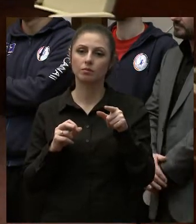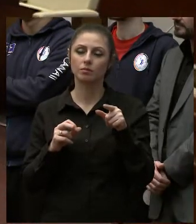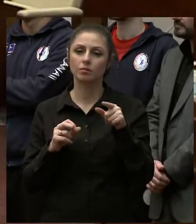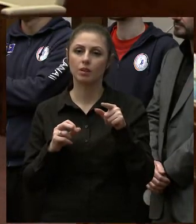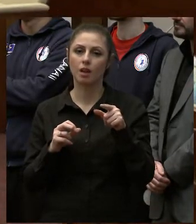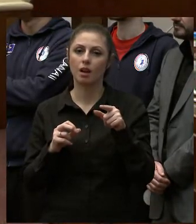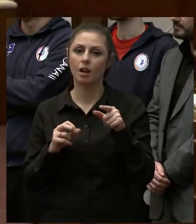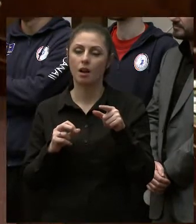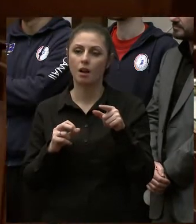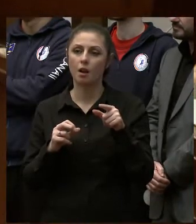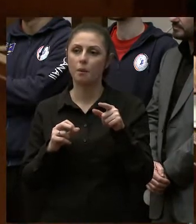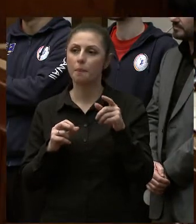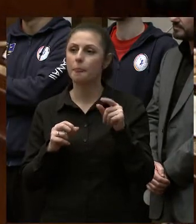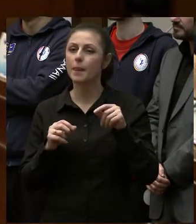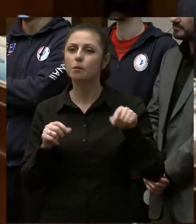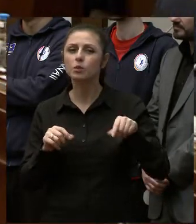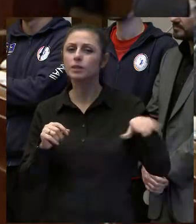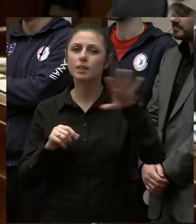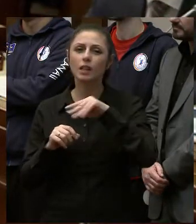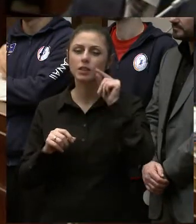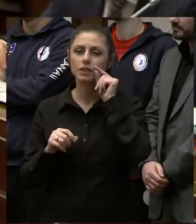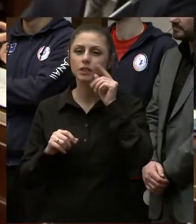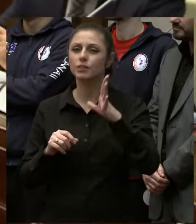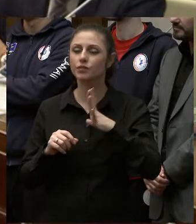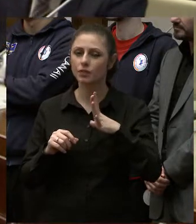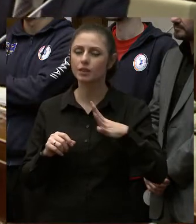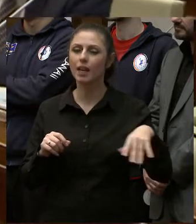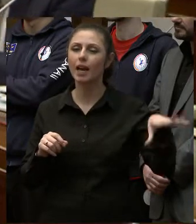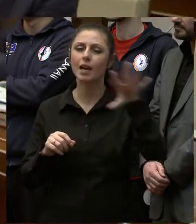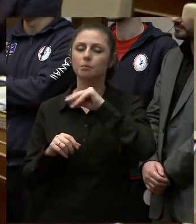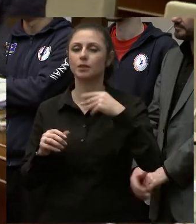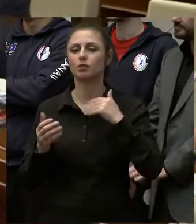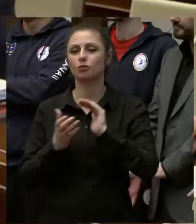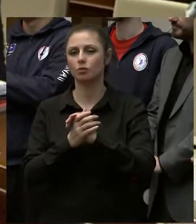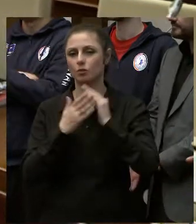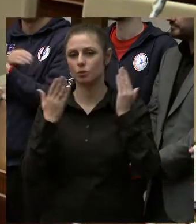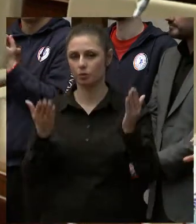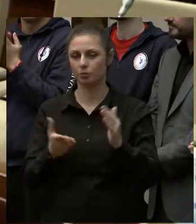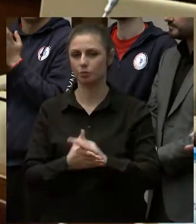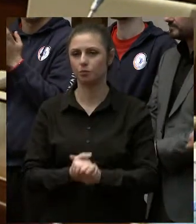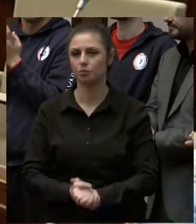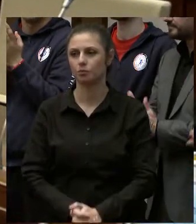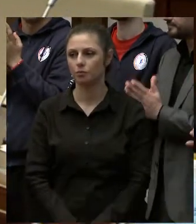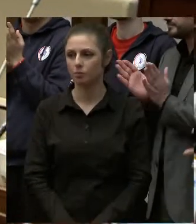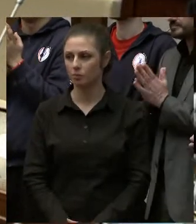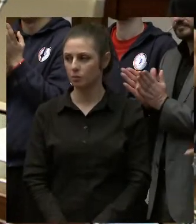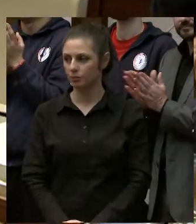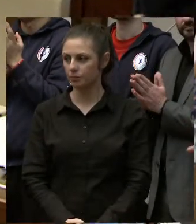eşyacısından kadar kaç kişi varsa hizmet eden, onları da kutluyoruz. Hepsini kutluyoruz.